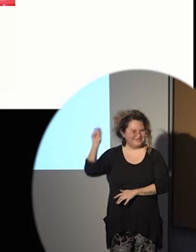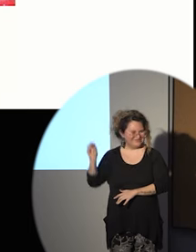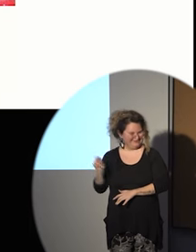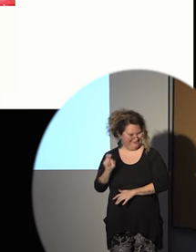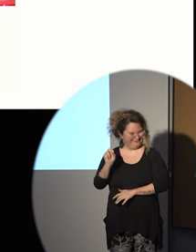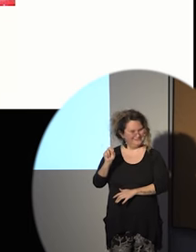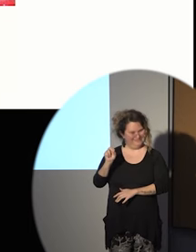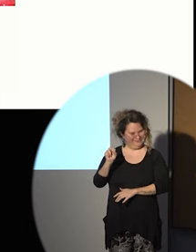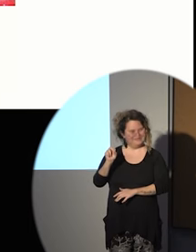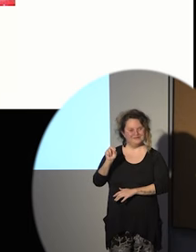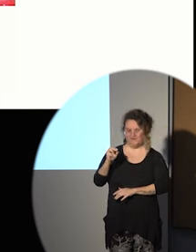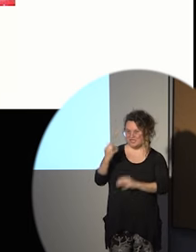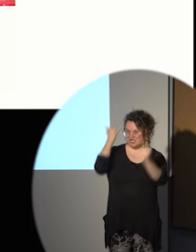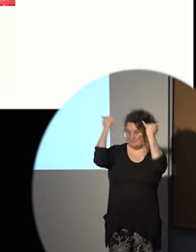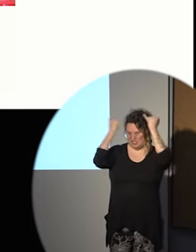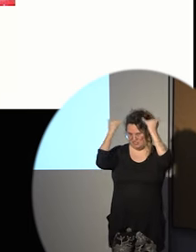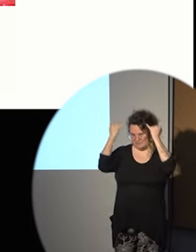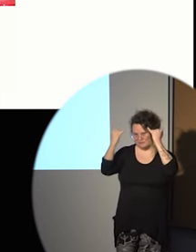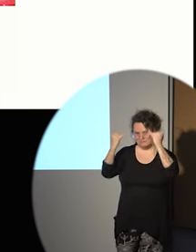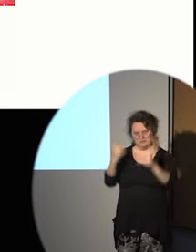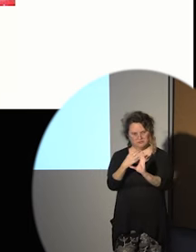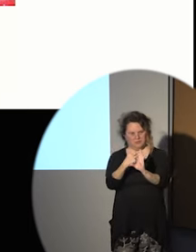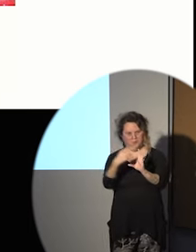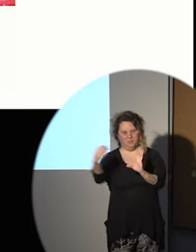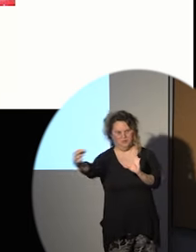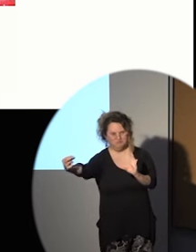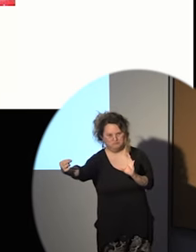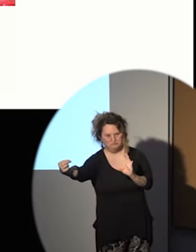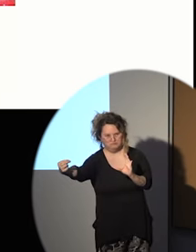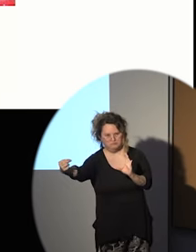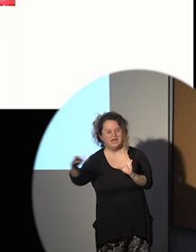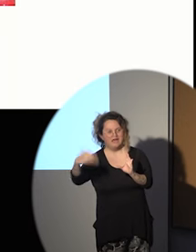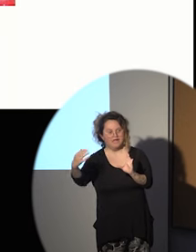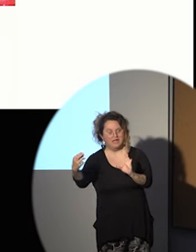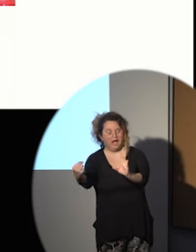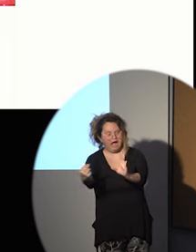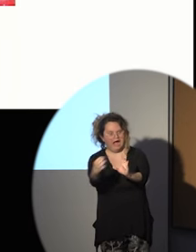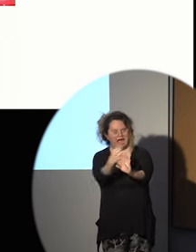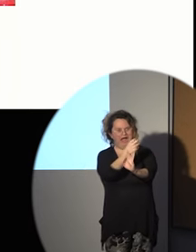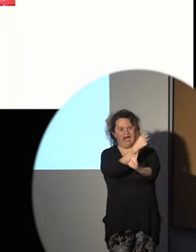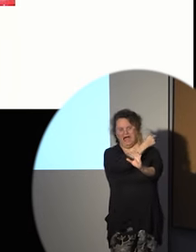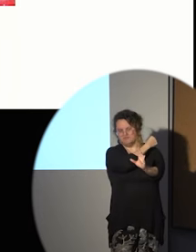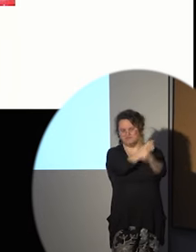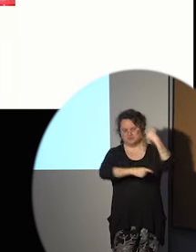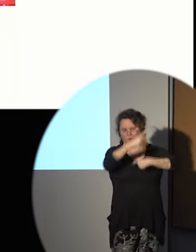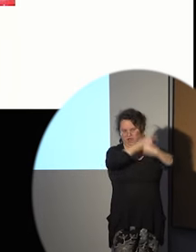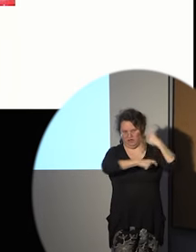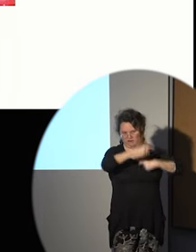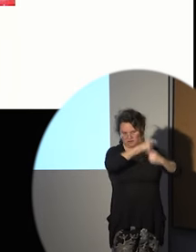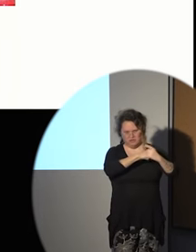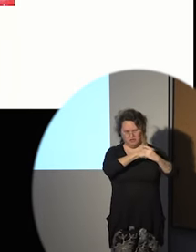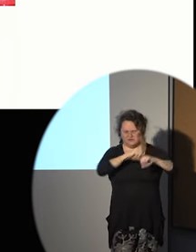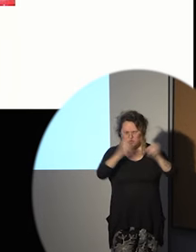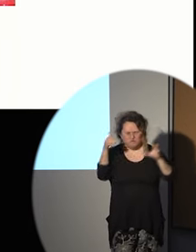voyage temporel, mais il contient aussi beaucoup de détails sur comment se fait la recherche. Et